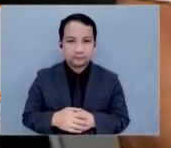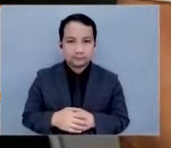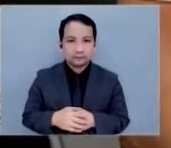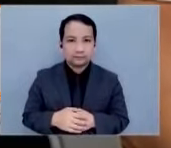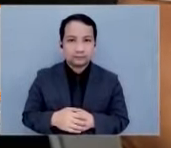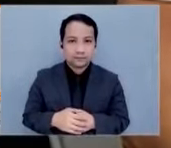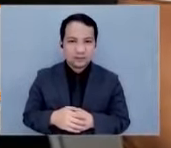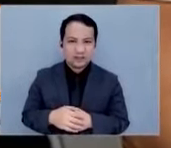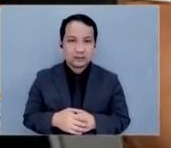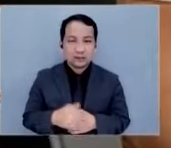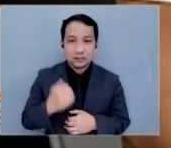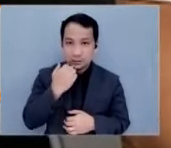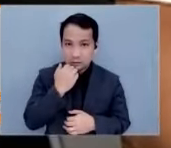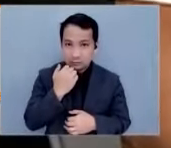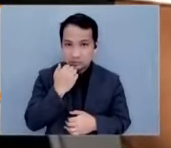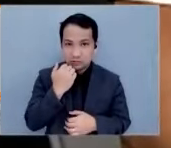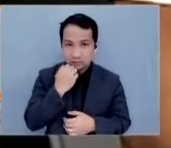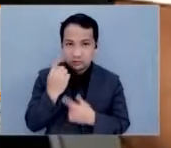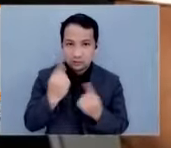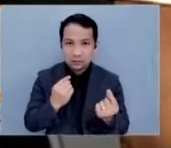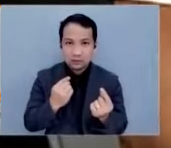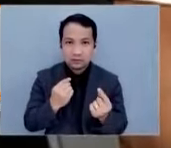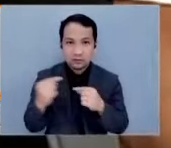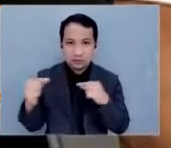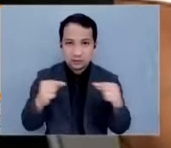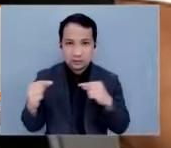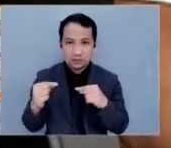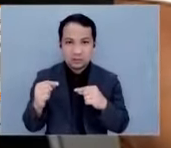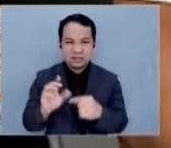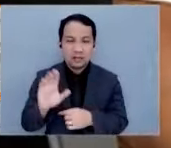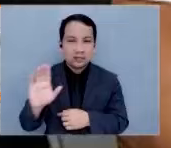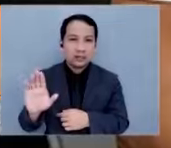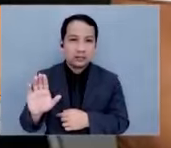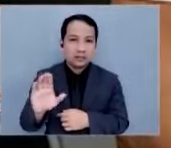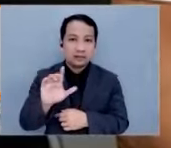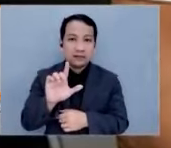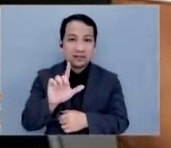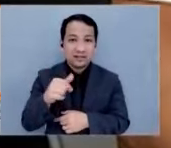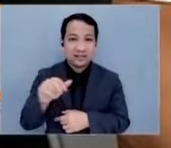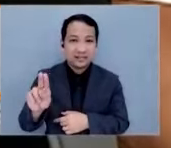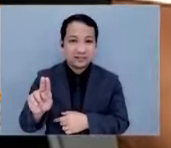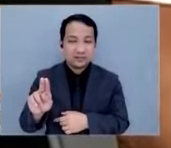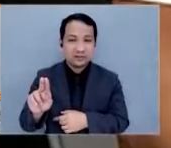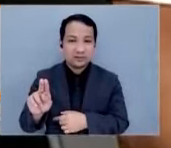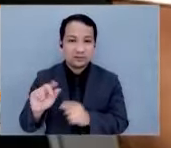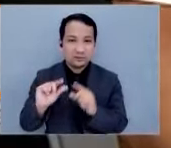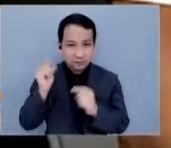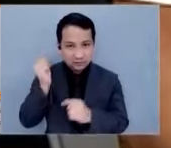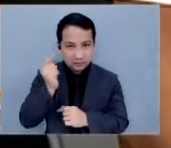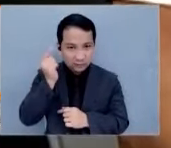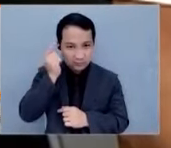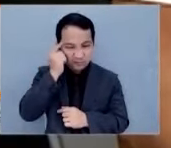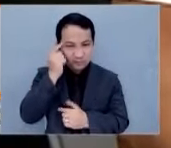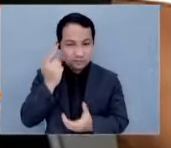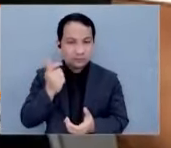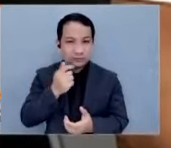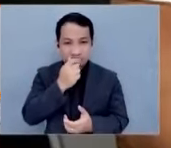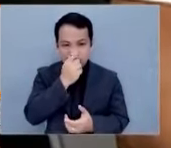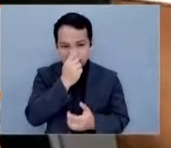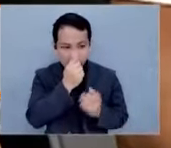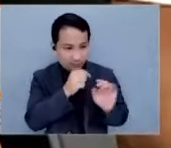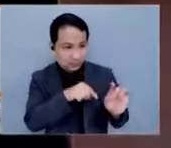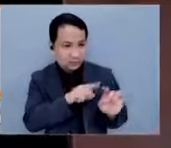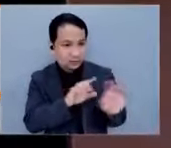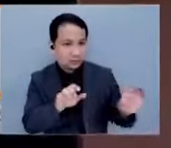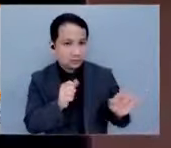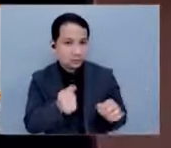nagba-violate na nakikipag-argue sa enforcers ng mga local governments na sinasabi na, sabi ng Supreme Court,